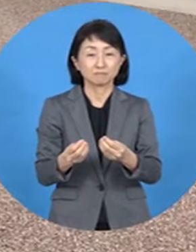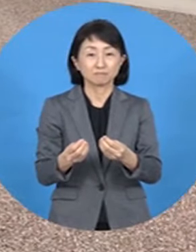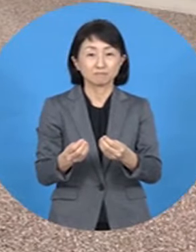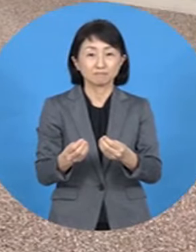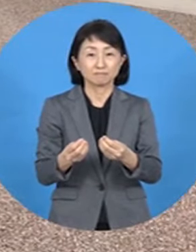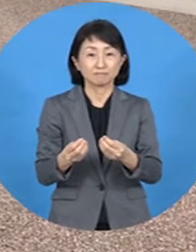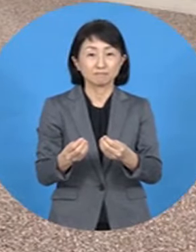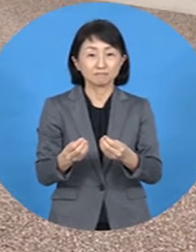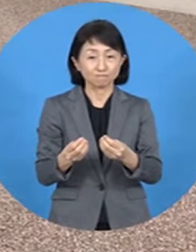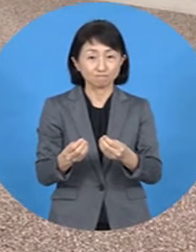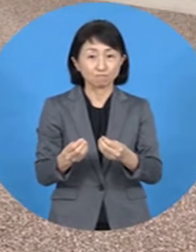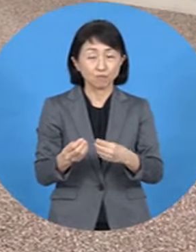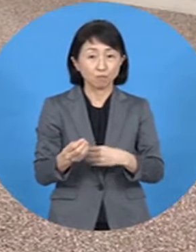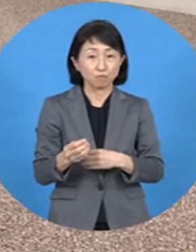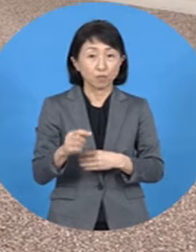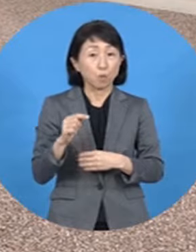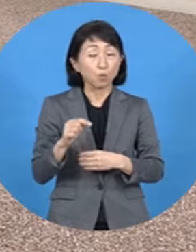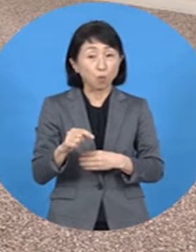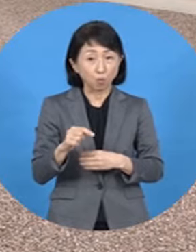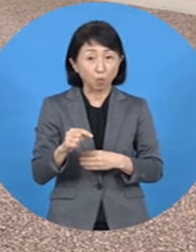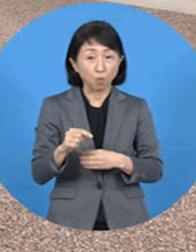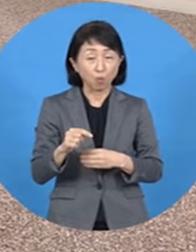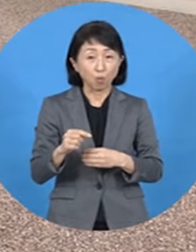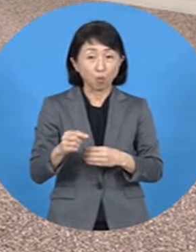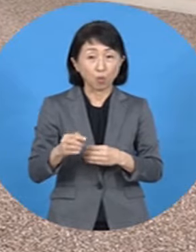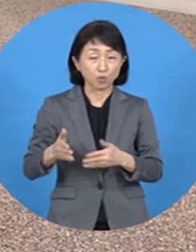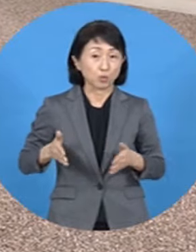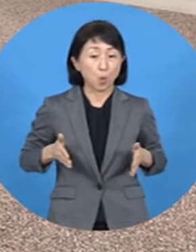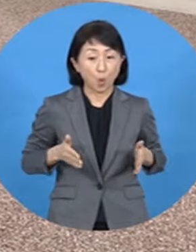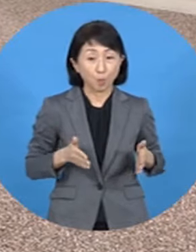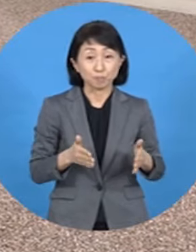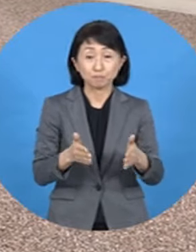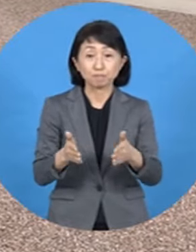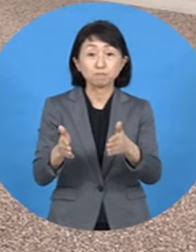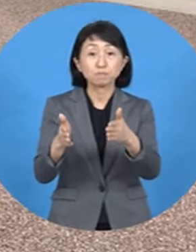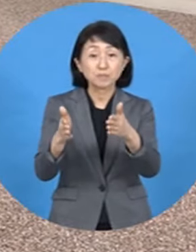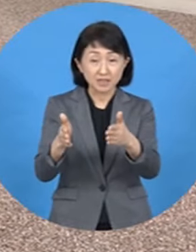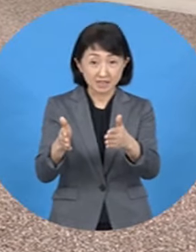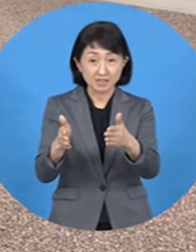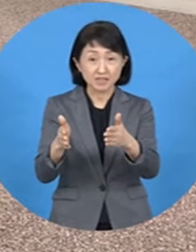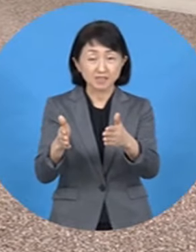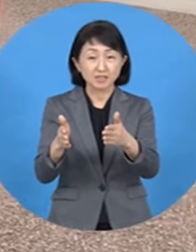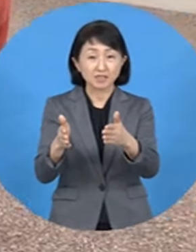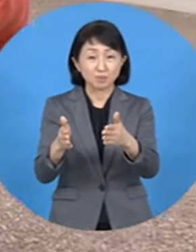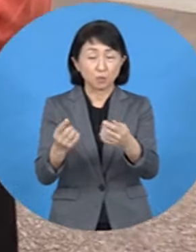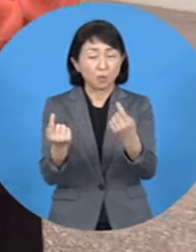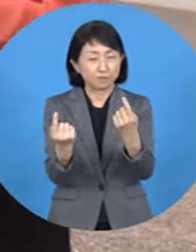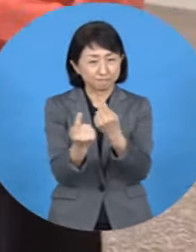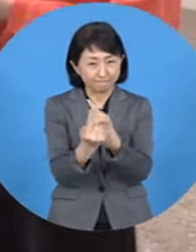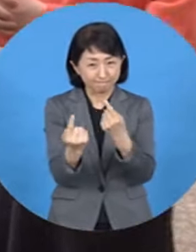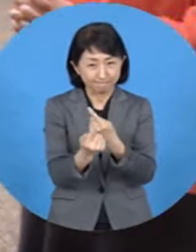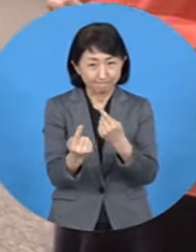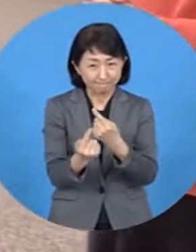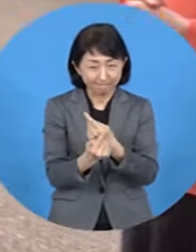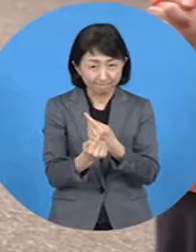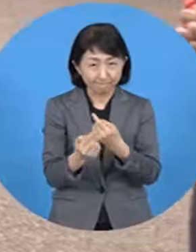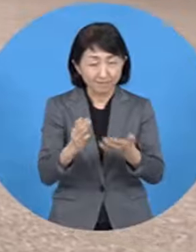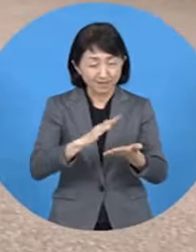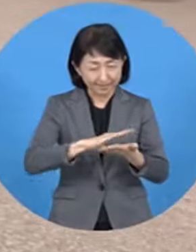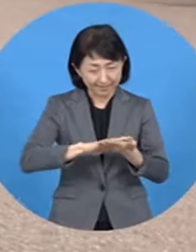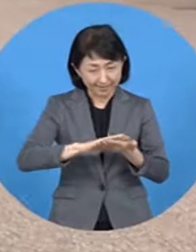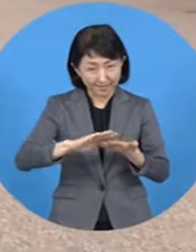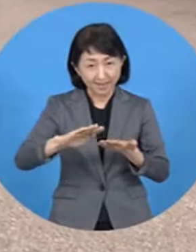どうですか、このリニューアルされてお客様とかの反応はいかがですか。はい、 うん、そうですね、特にこの園路なんですけれども、しっかり